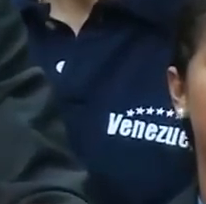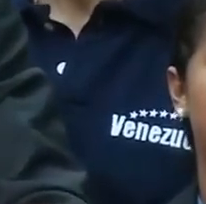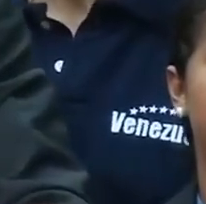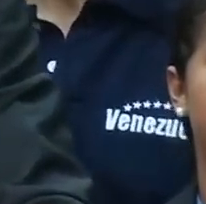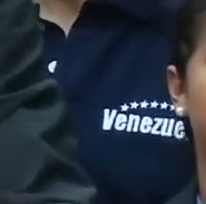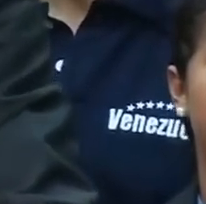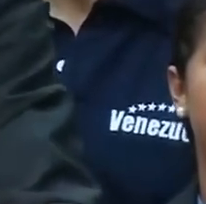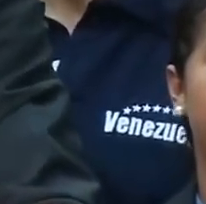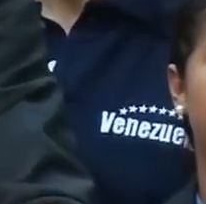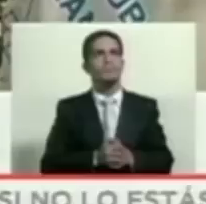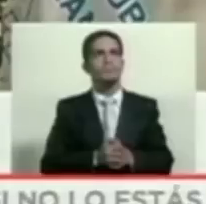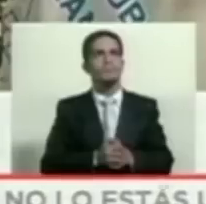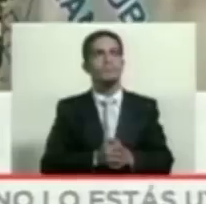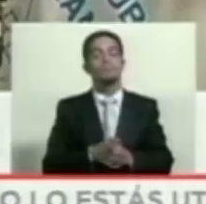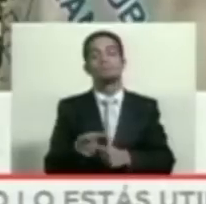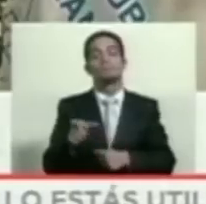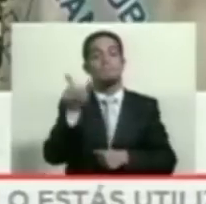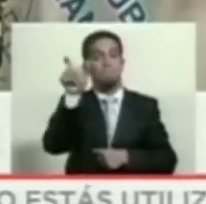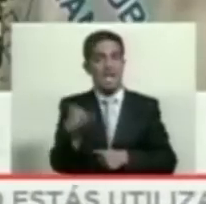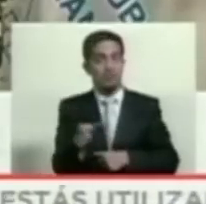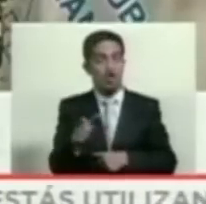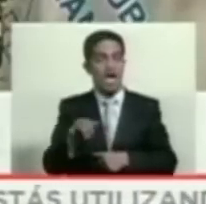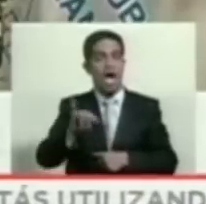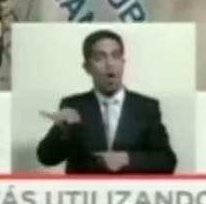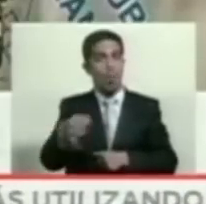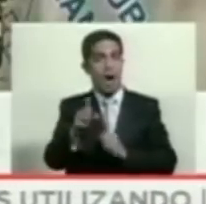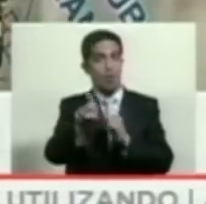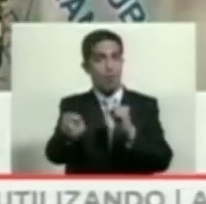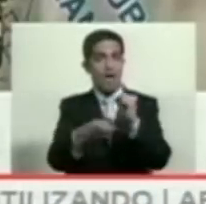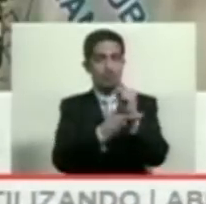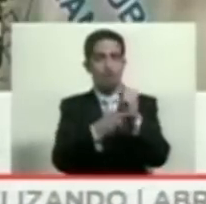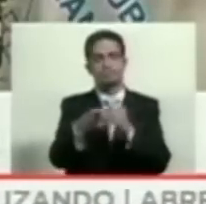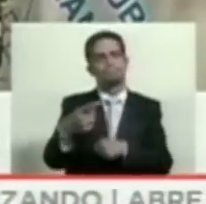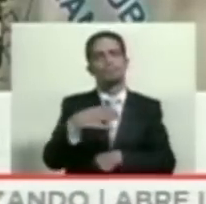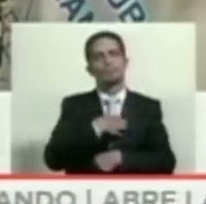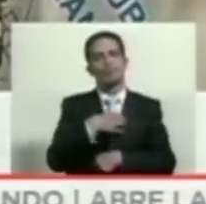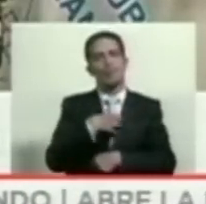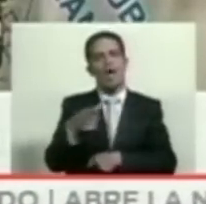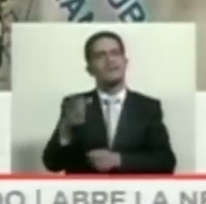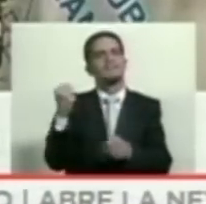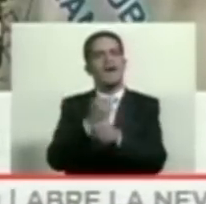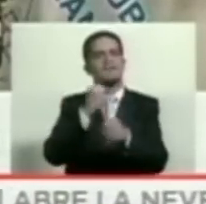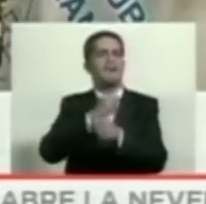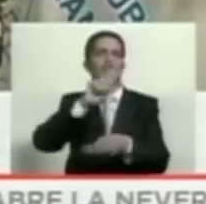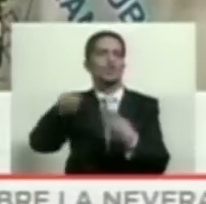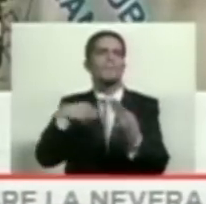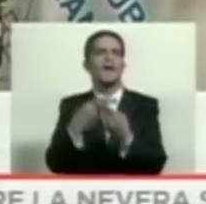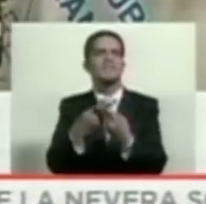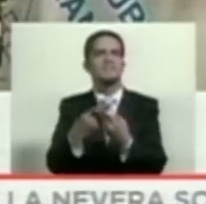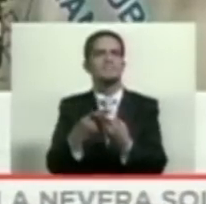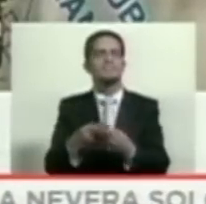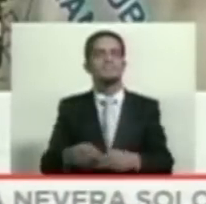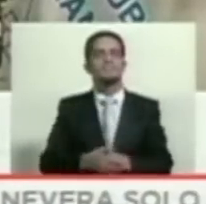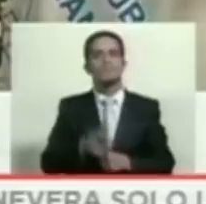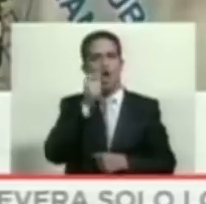carico dalla Controlleria Generale, che stabilisce per lui 15 anni di interdizione dai pubblici uffici. La decisione, motivata dalla